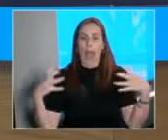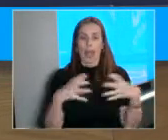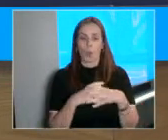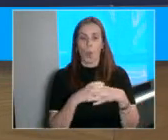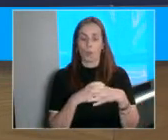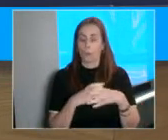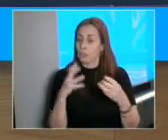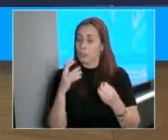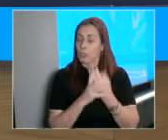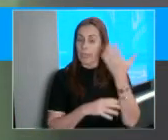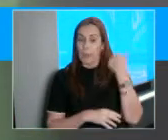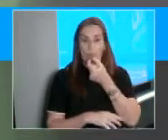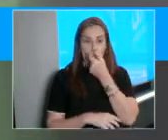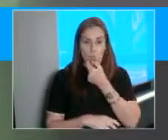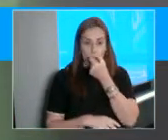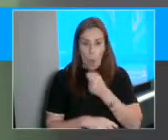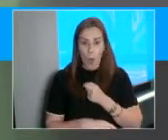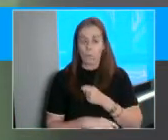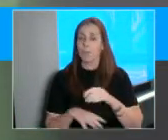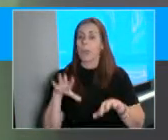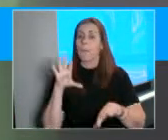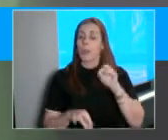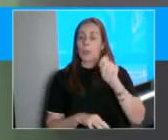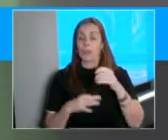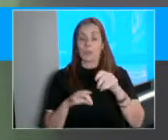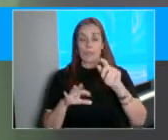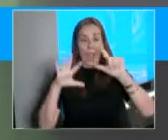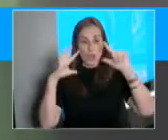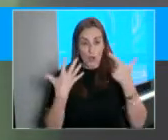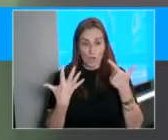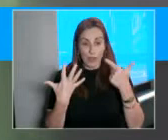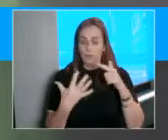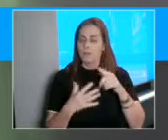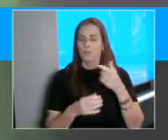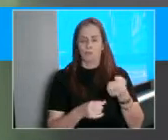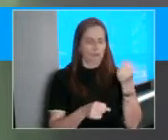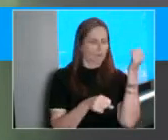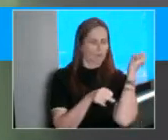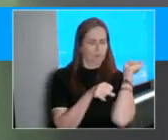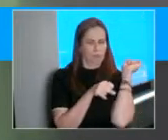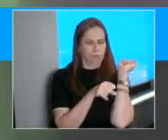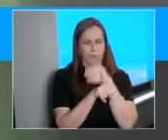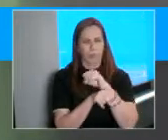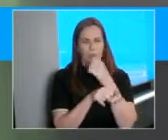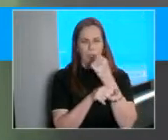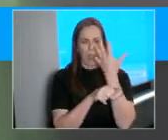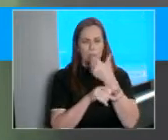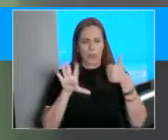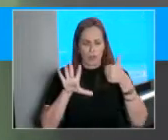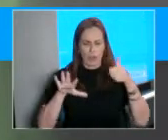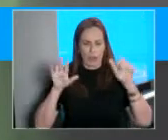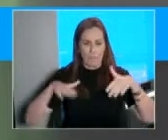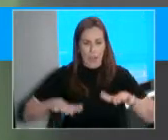האחדות, שהקים אשכול. בבחירות לכנסת השביעית הובילה את המערך לניצחון מרשים של 56